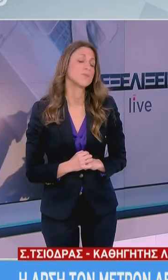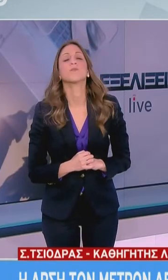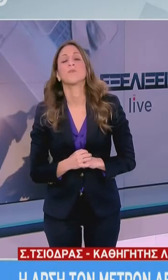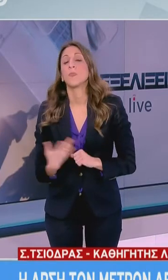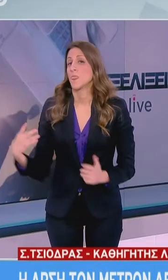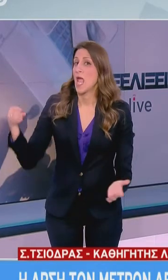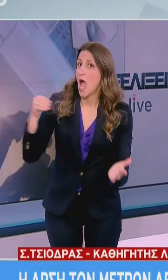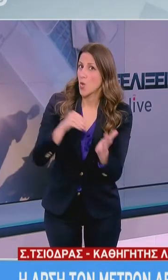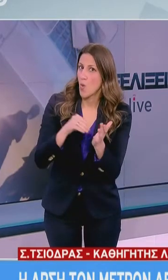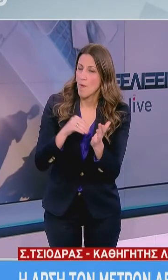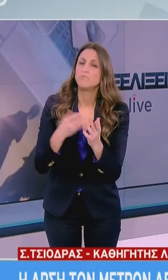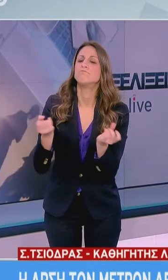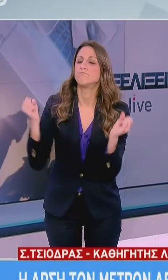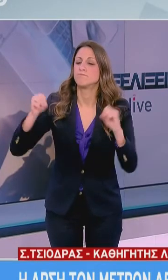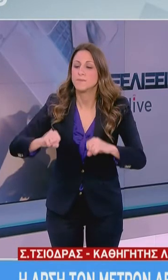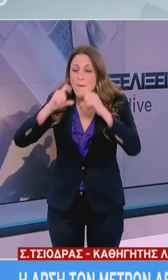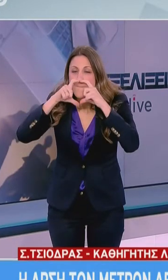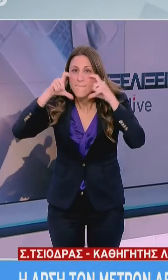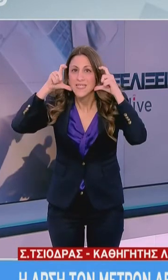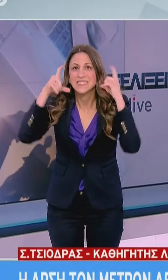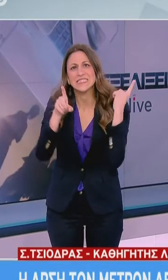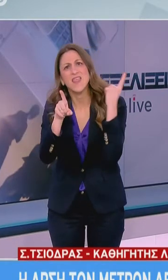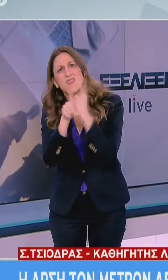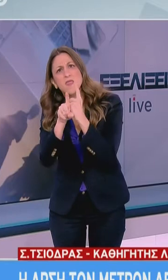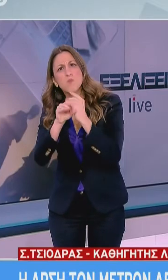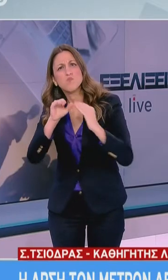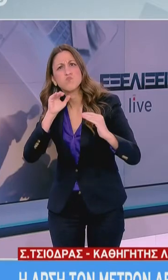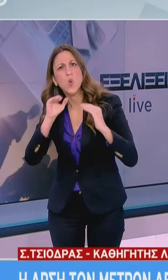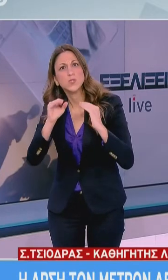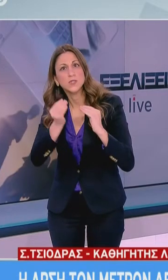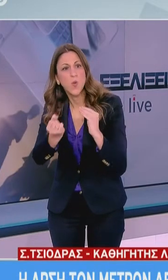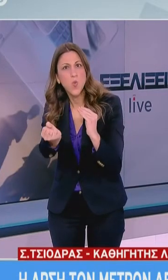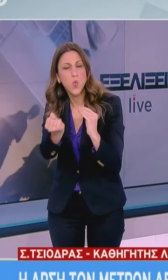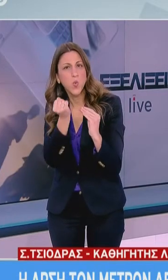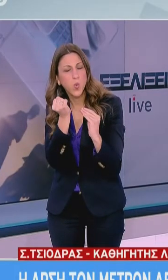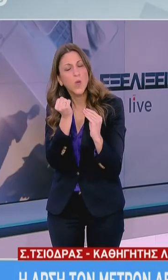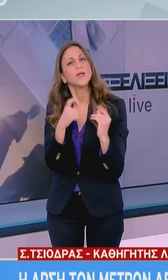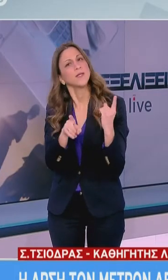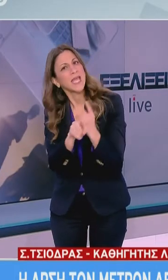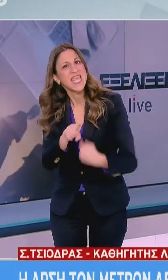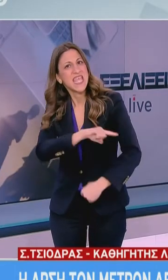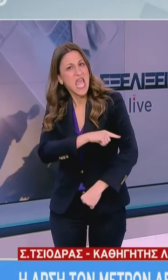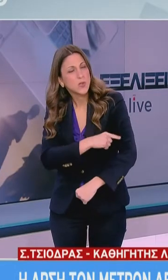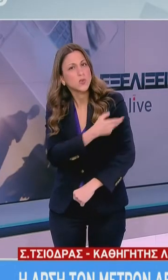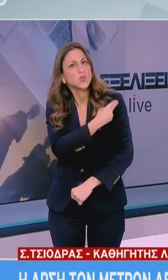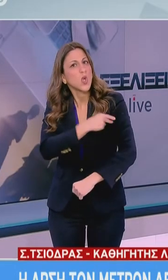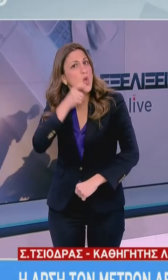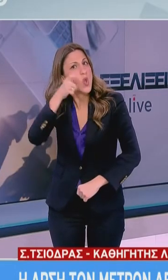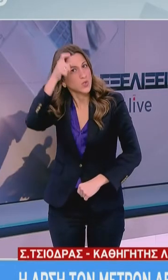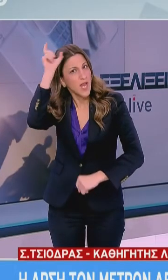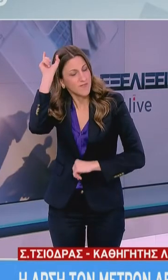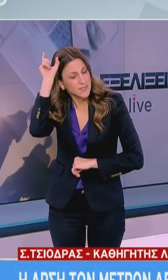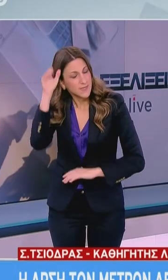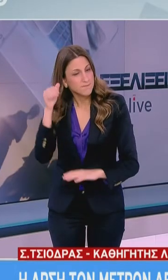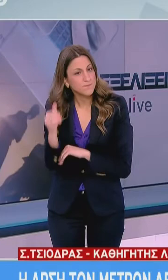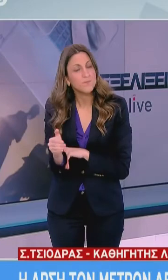Επίσης, μεταξύ άλλων, εγκρίθηκαν μάσκες υψηλής αναπνευστικής προστασίας που πληρούσαν τις προδιαγραφές για τους υγειονομικούς μας. Μέσα στις περιπτώσεις της